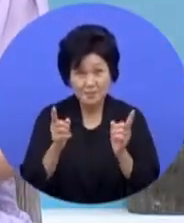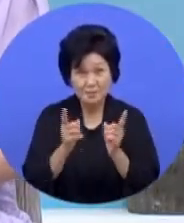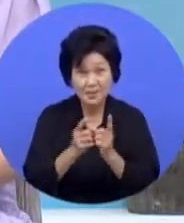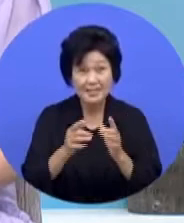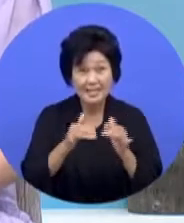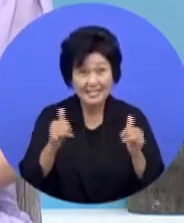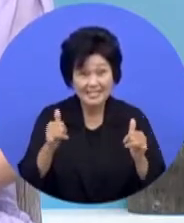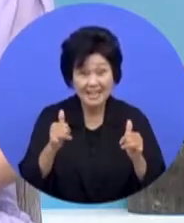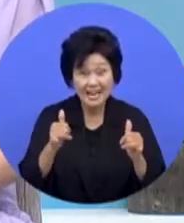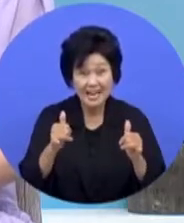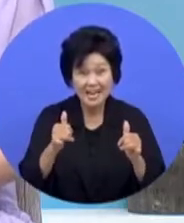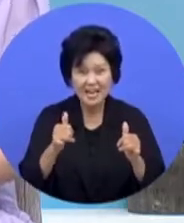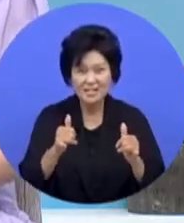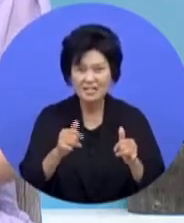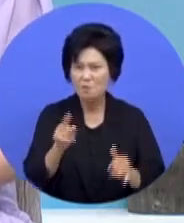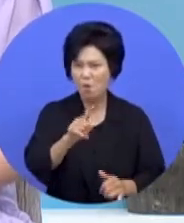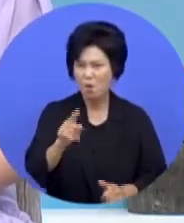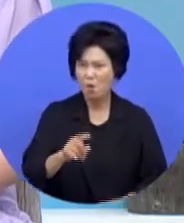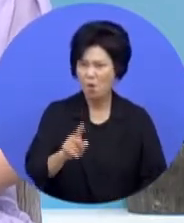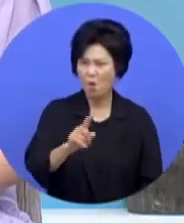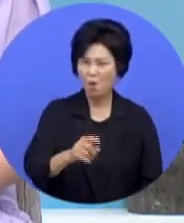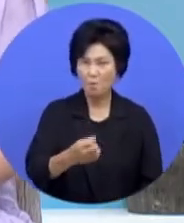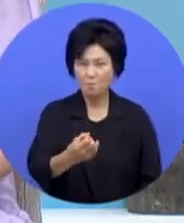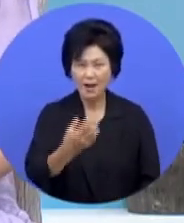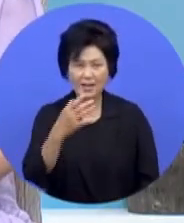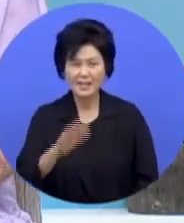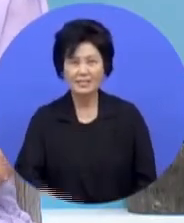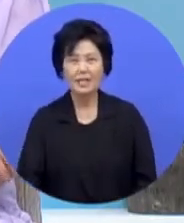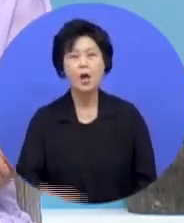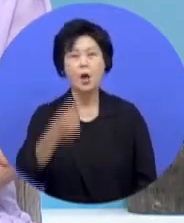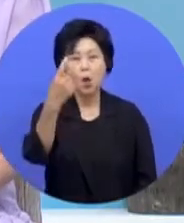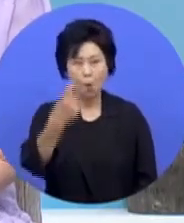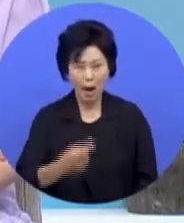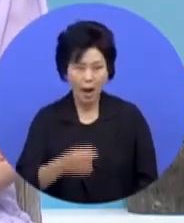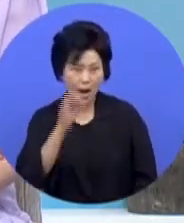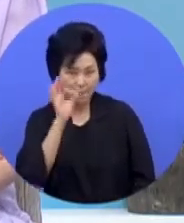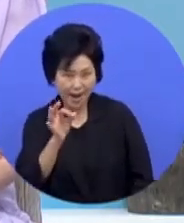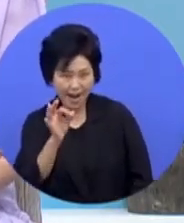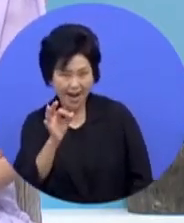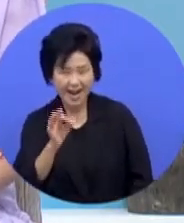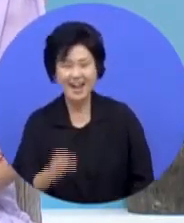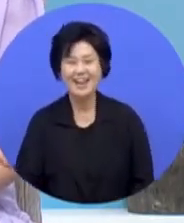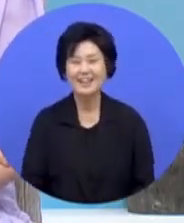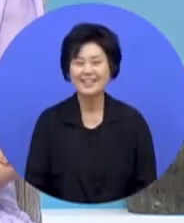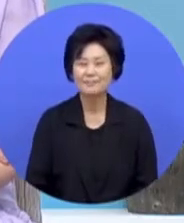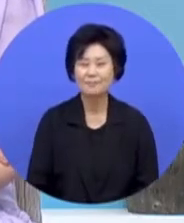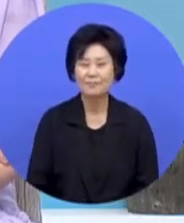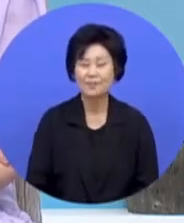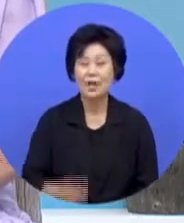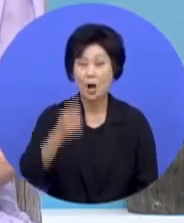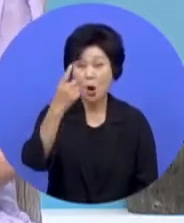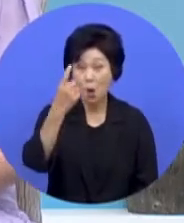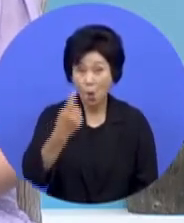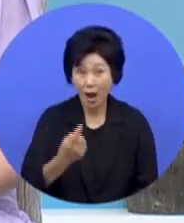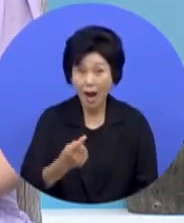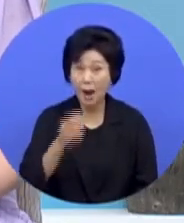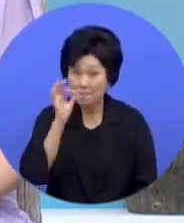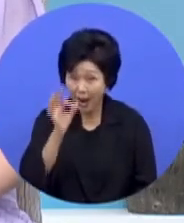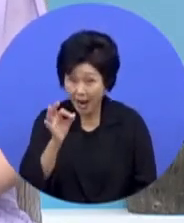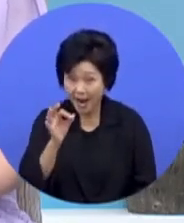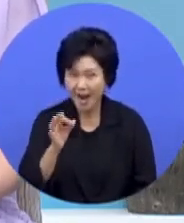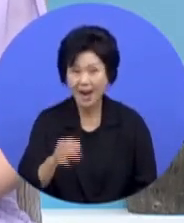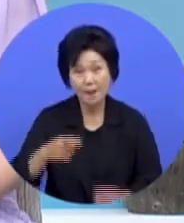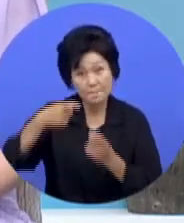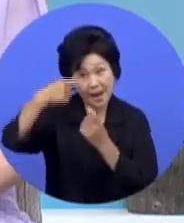했더니 와서 보라. 아, 진짜 예담이 진짜. 와서 한번 느껴봐라. 그럼요.